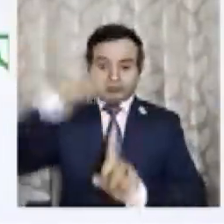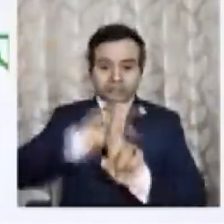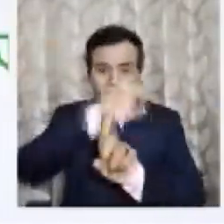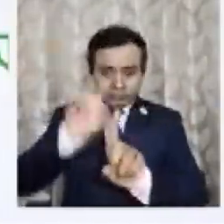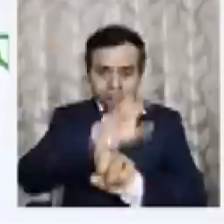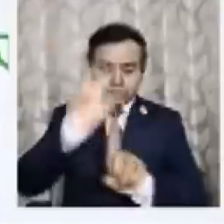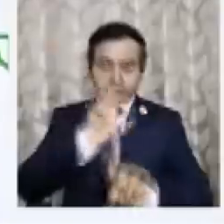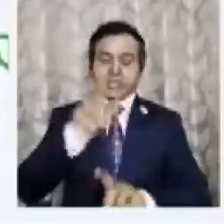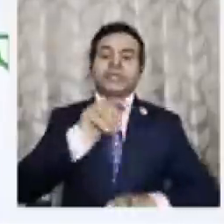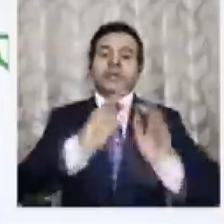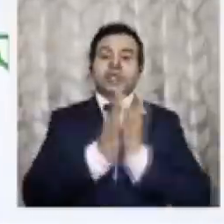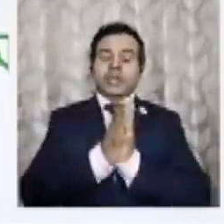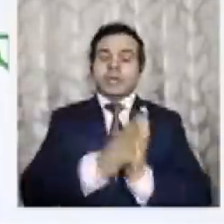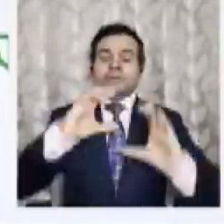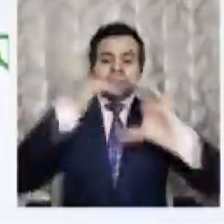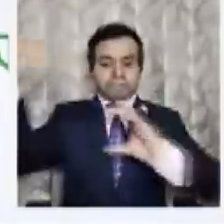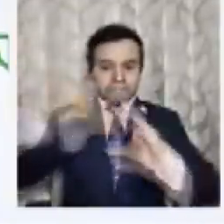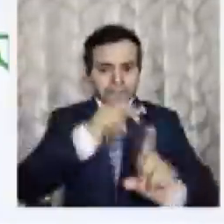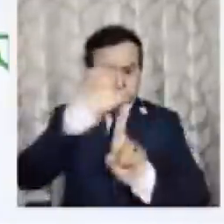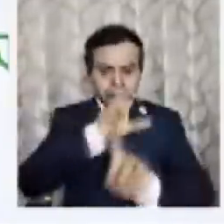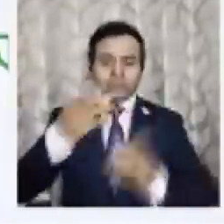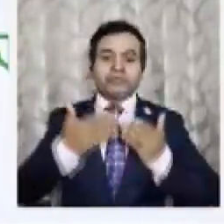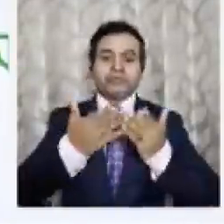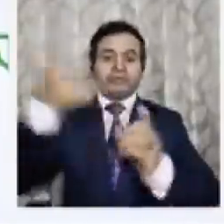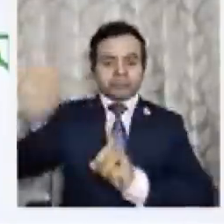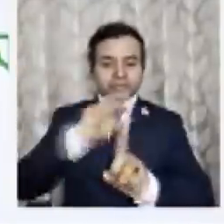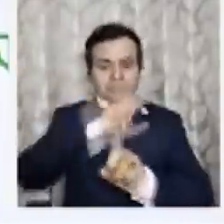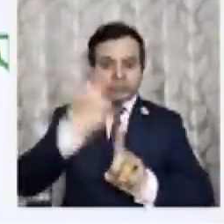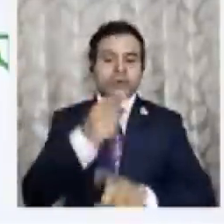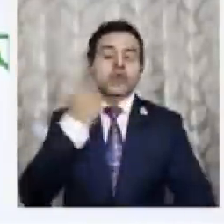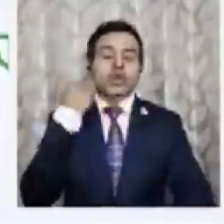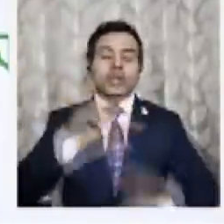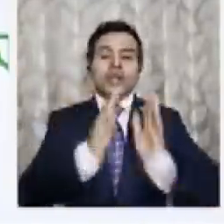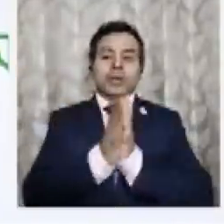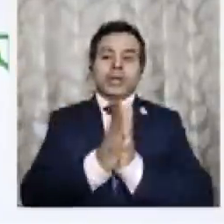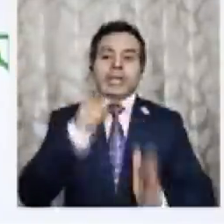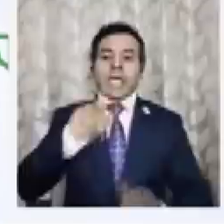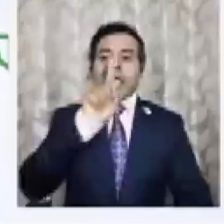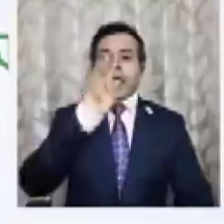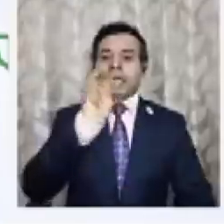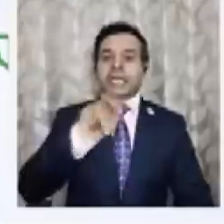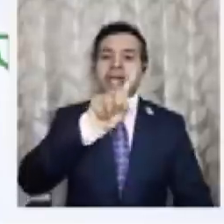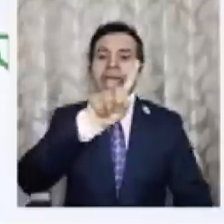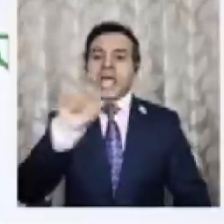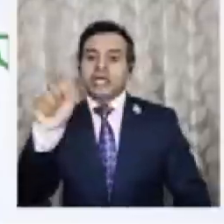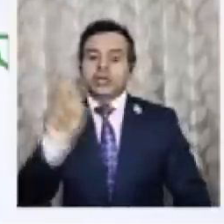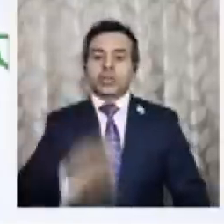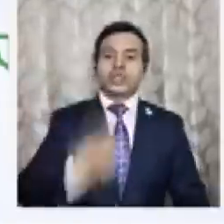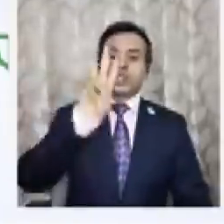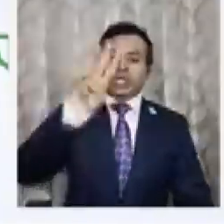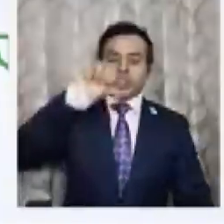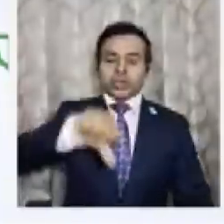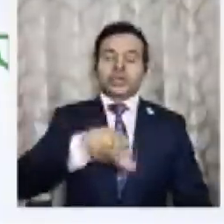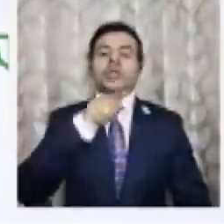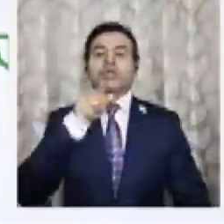স্ক্রিনিং কার্যক্রম গত 24 ঘন্টায় 3টি আন্তর্জাতিক বিমানবন্দর, সকল স্থল বন্দর, 2টি সমুদ্র বন্দরে 24 ঘন্টায় স্ক্রিনিং